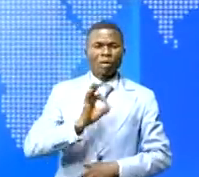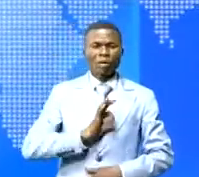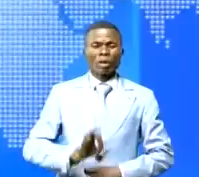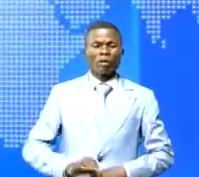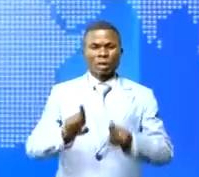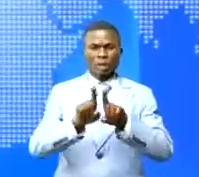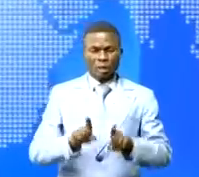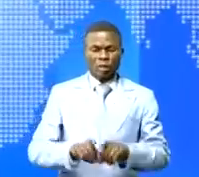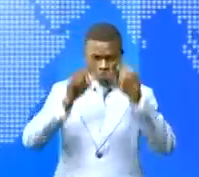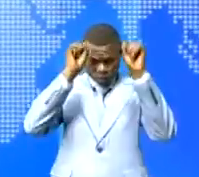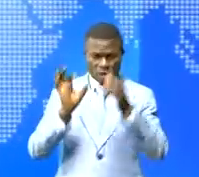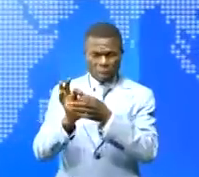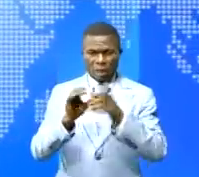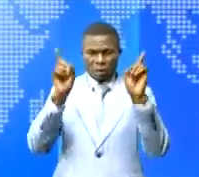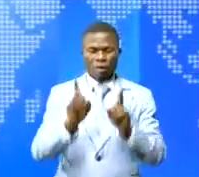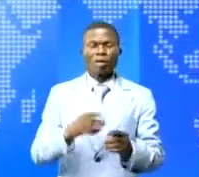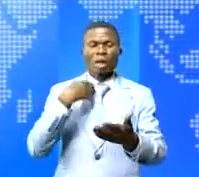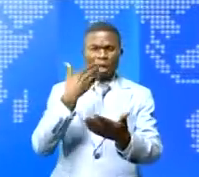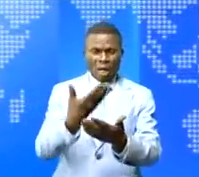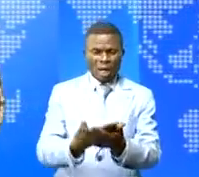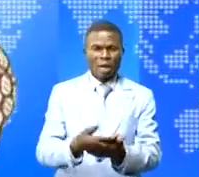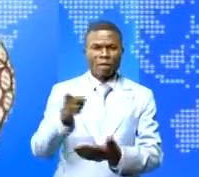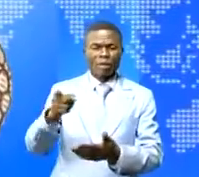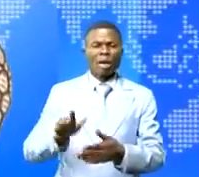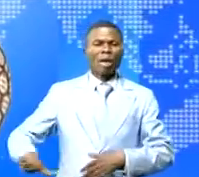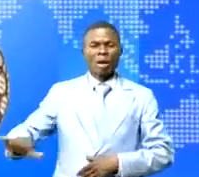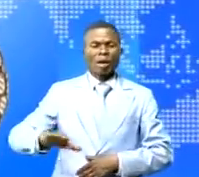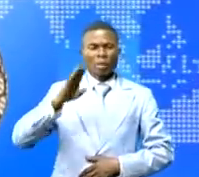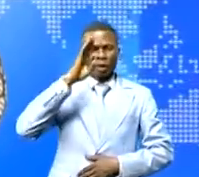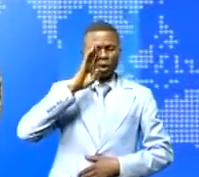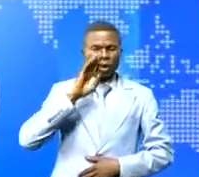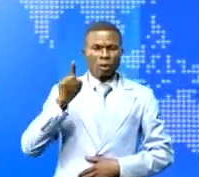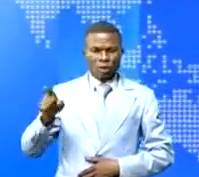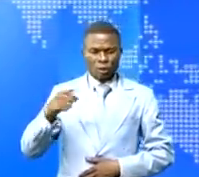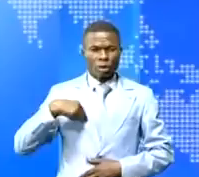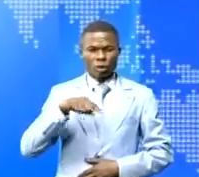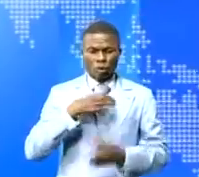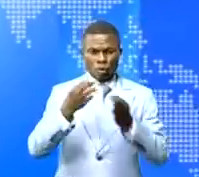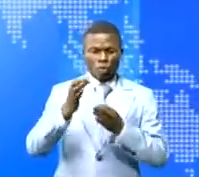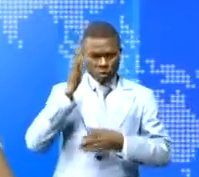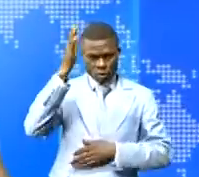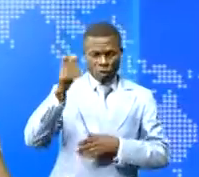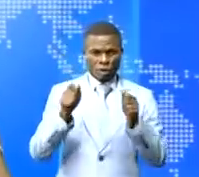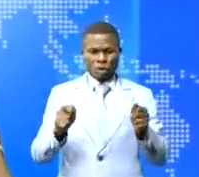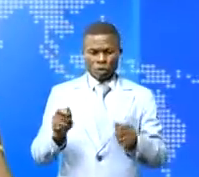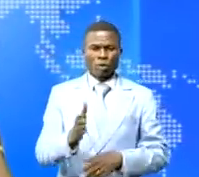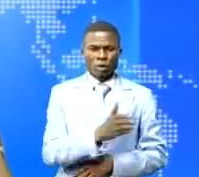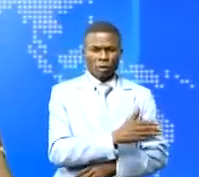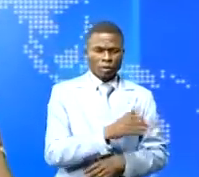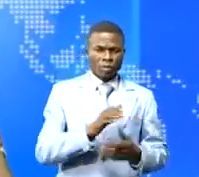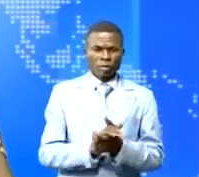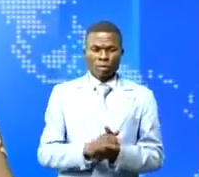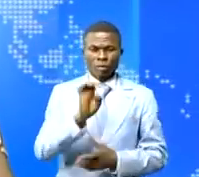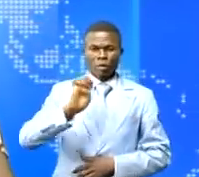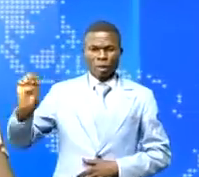République démocratique du Congo et président en exercice de l'Union africaine. Nous y reviendrons. L'est